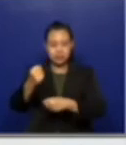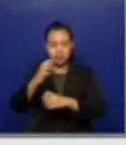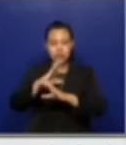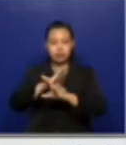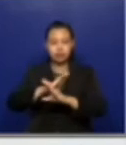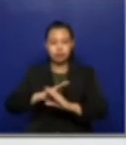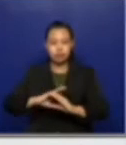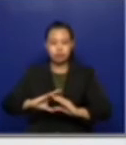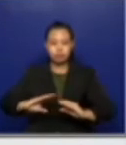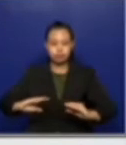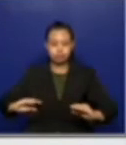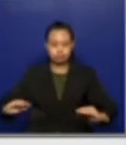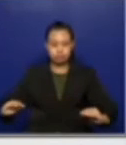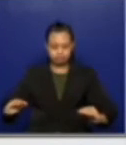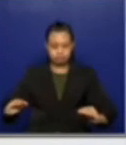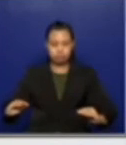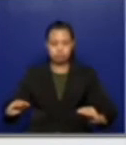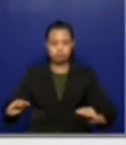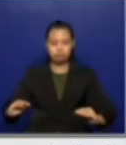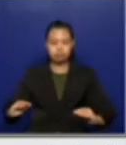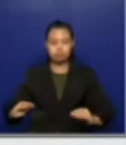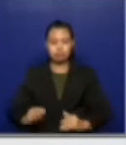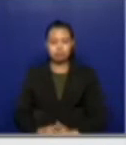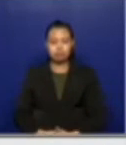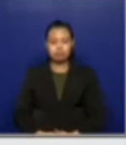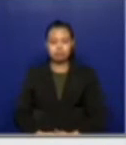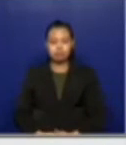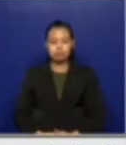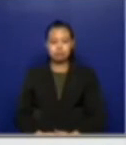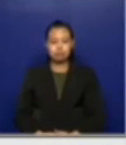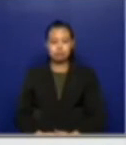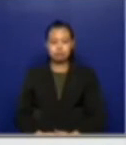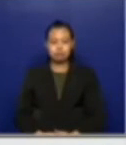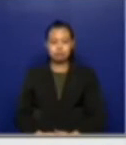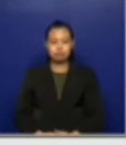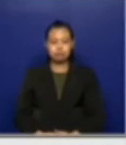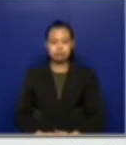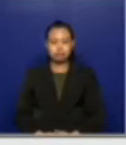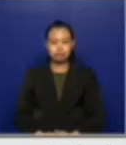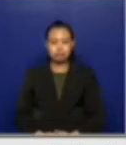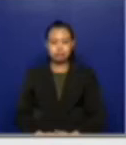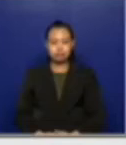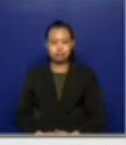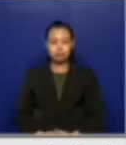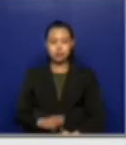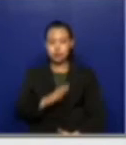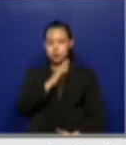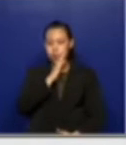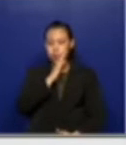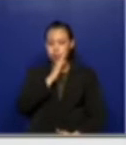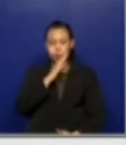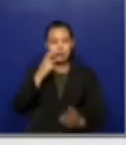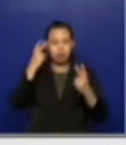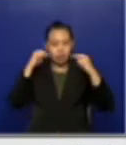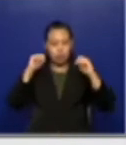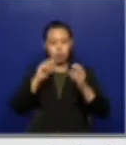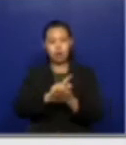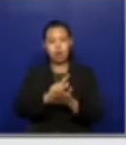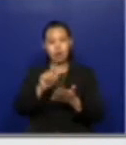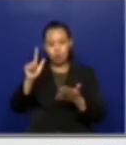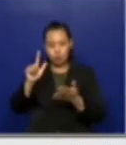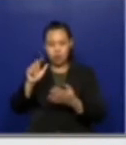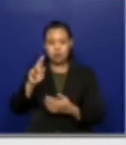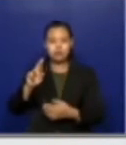ได้อย่างชะงัดและเมื่อท่านลาออกรัฐสภาก็สามารถเลือกนายกรัฐมน